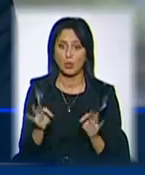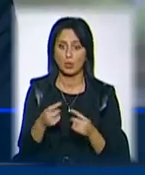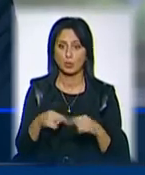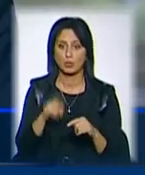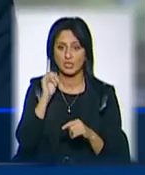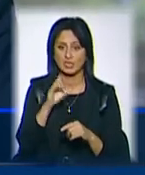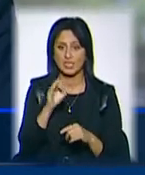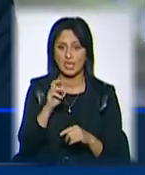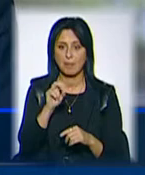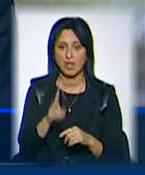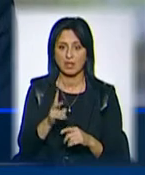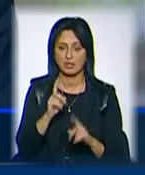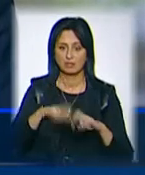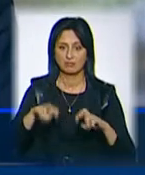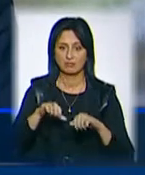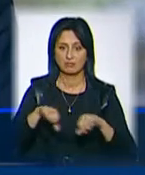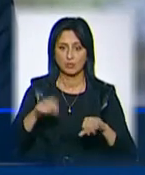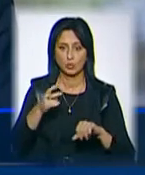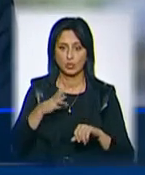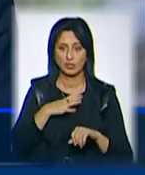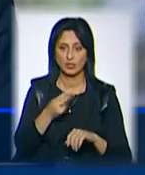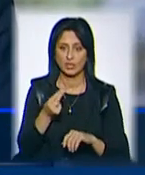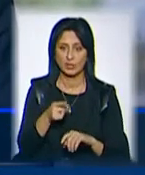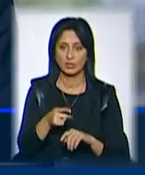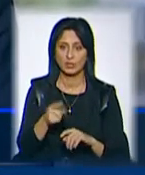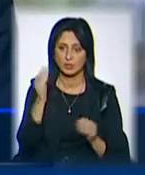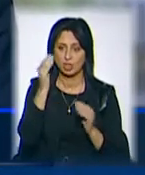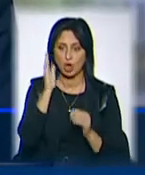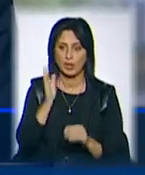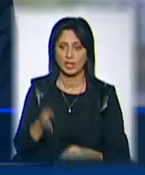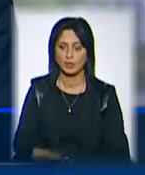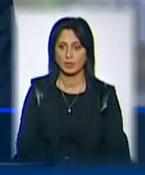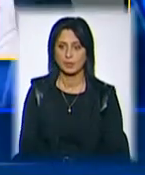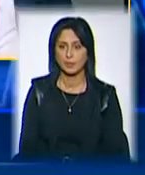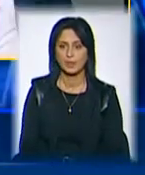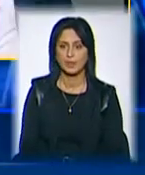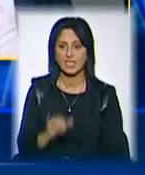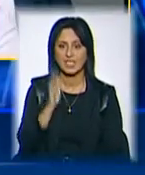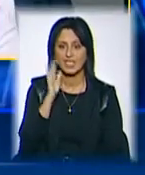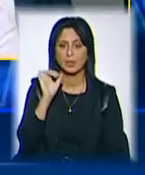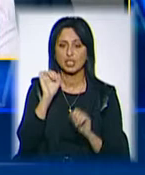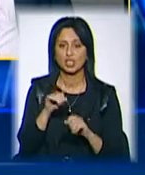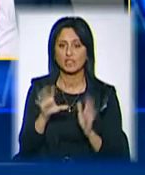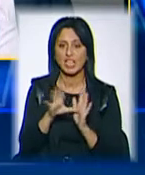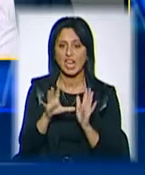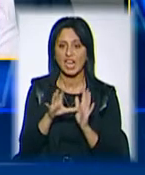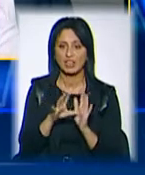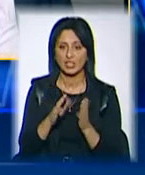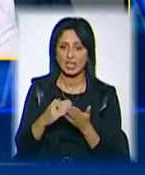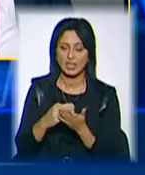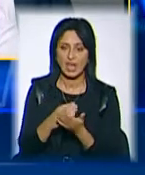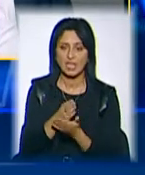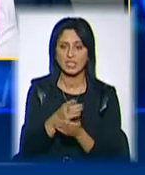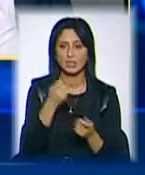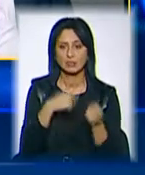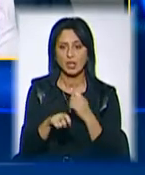ორგანო იცით, რომ სემეკი განიხილავს ტარიფებს და იქნება ამაზე მსჯელობა. და ბოლოს, სად იქნება შესაძლებელი ელექტროენერგიის ტრანზიტი და